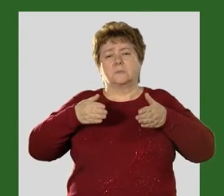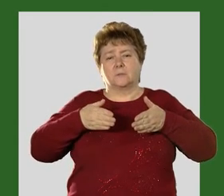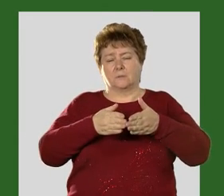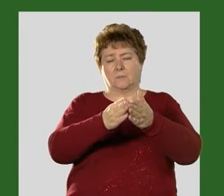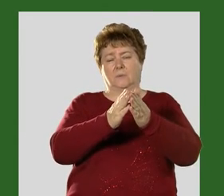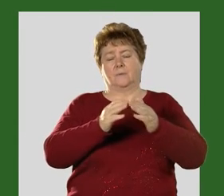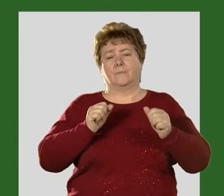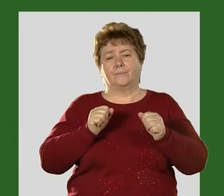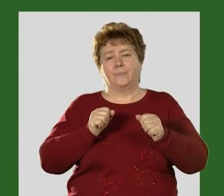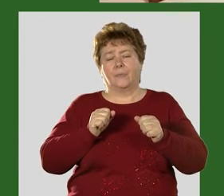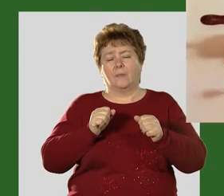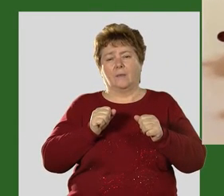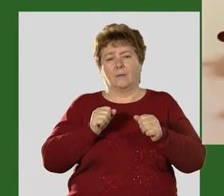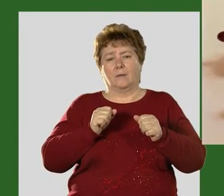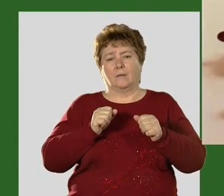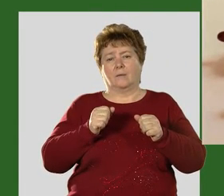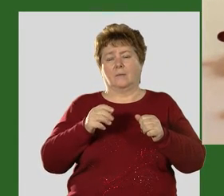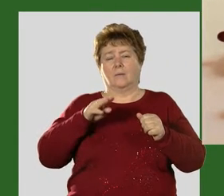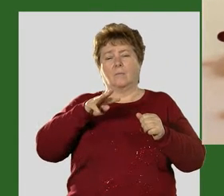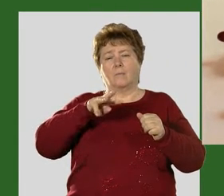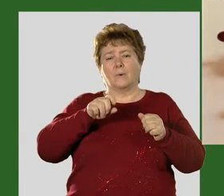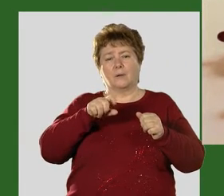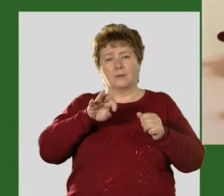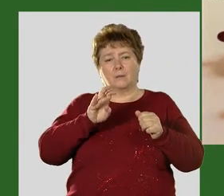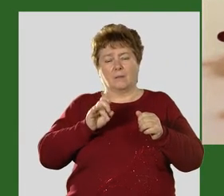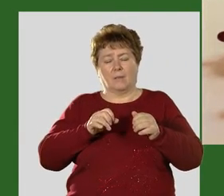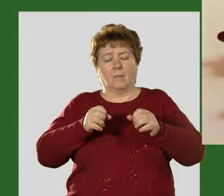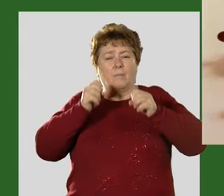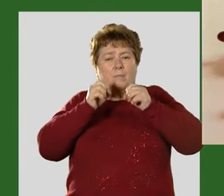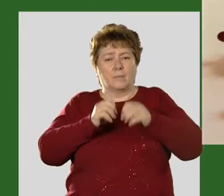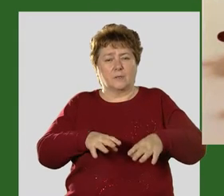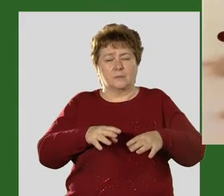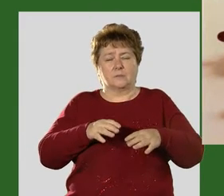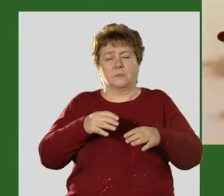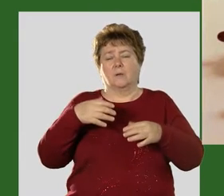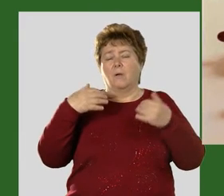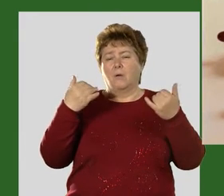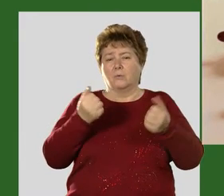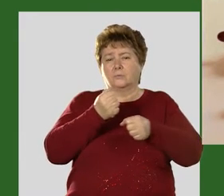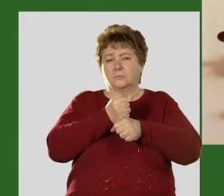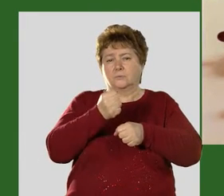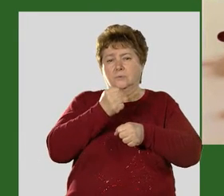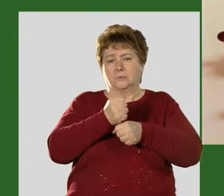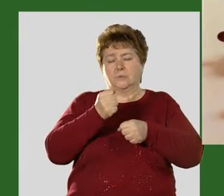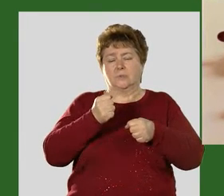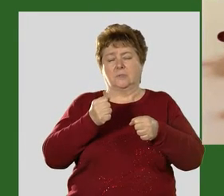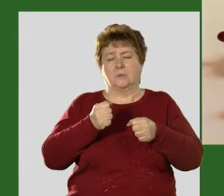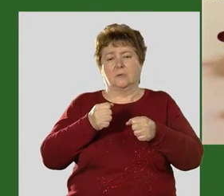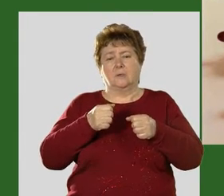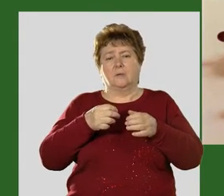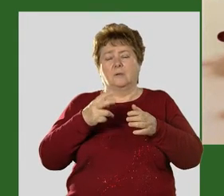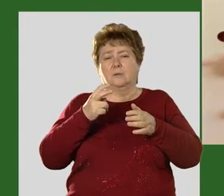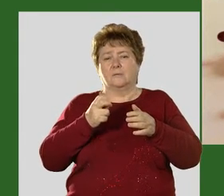судна. Так вот, Фернан Магеллан, вероятно, бросал ручной лотлинь до глубины